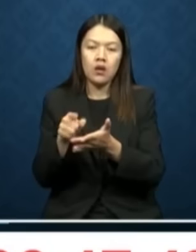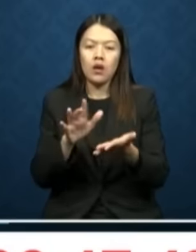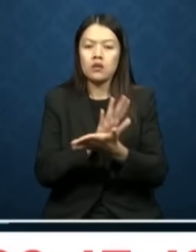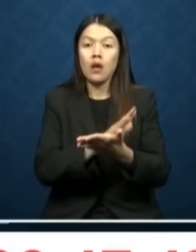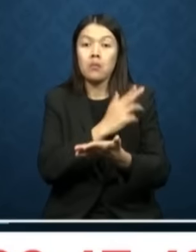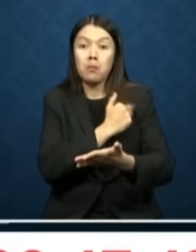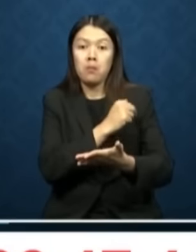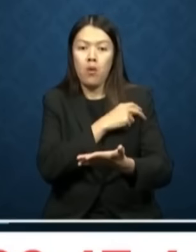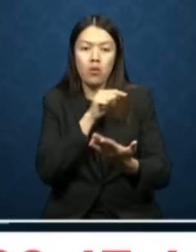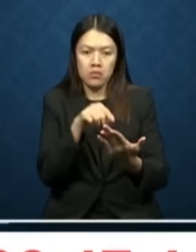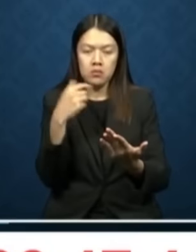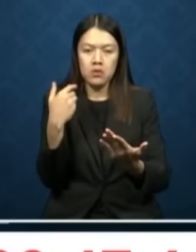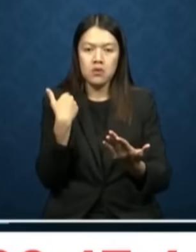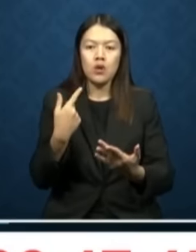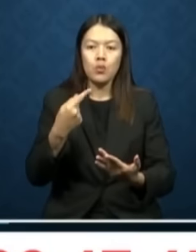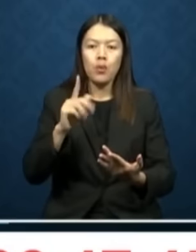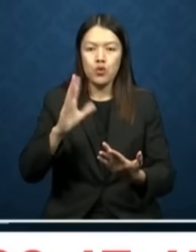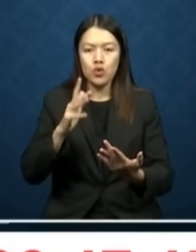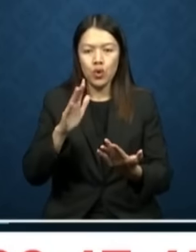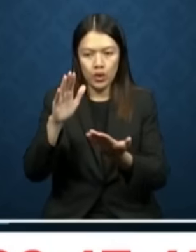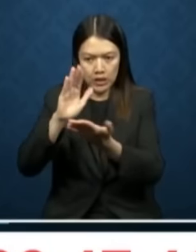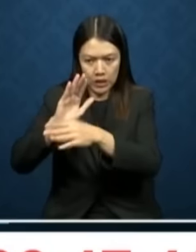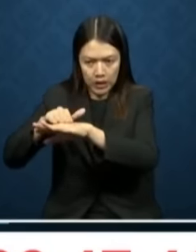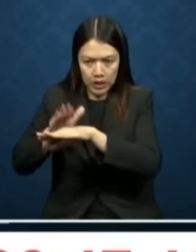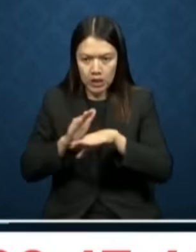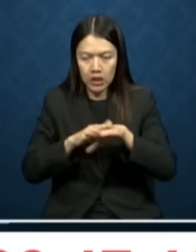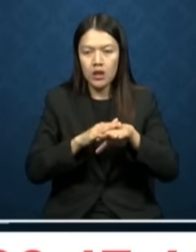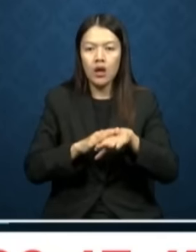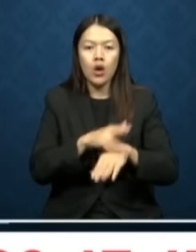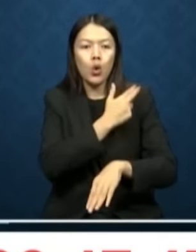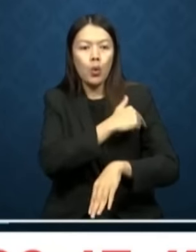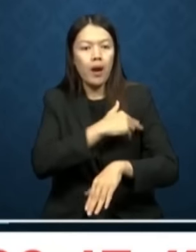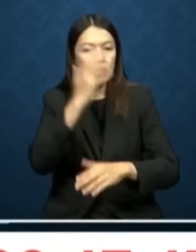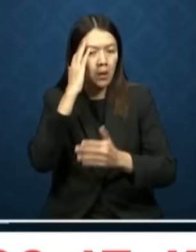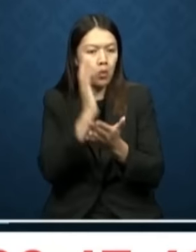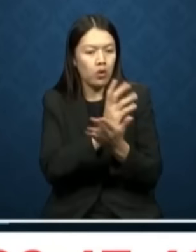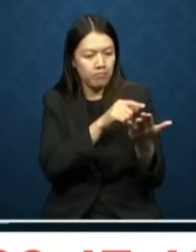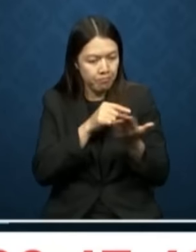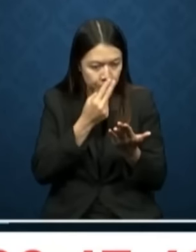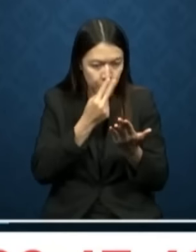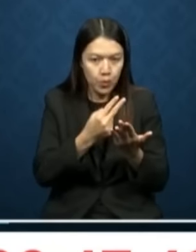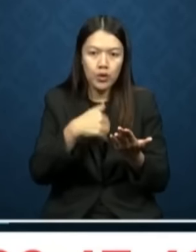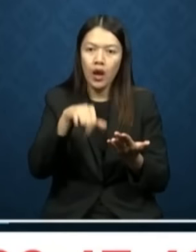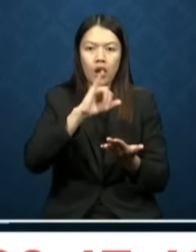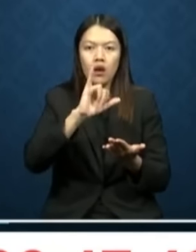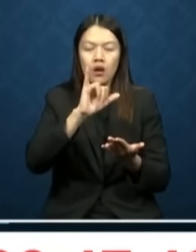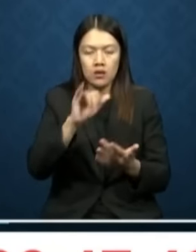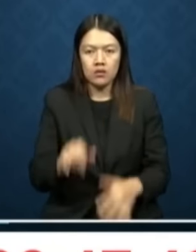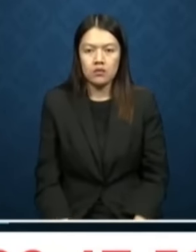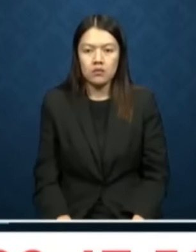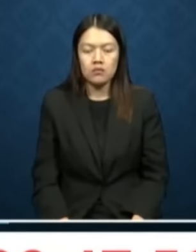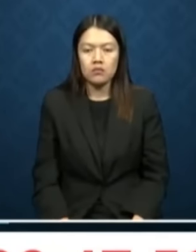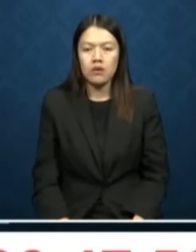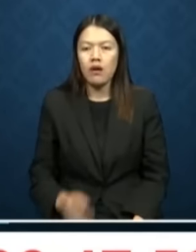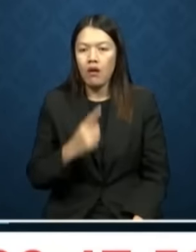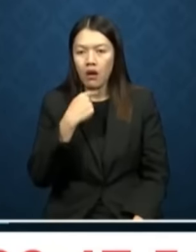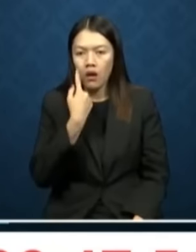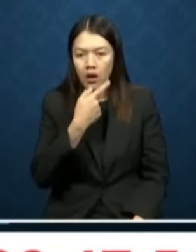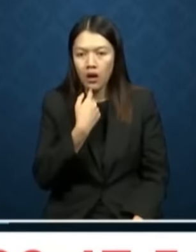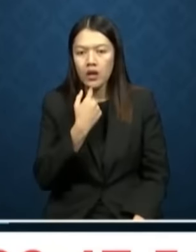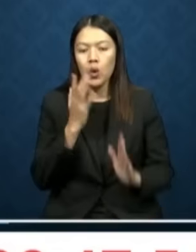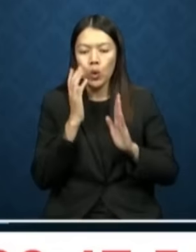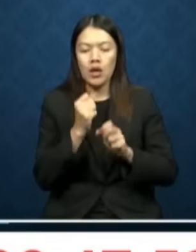นี้ปปช.ได้เรียกไปแล้วแต่ยังไม่ได้รับจากโรงพยาบาลตำรวจจะเป็นตัวยืนยันครับว่าถ้าหากมีผู้หนึ่งผู้ใดที่เป็นเ